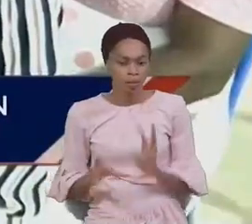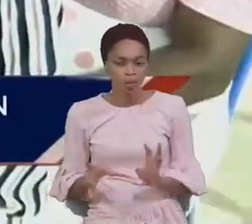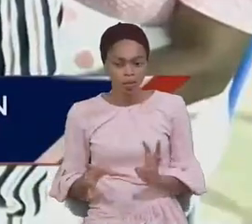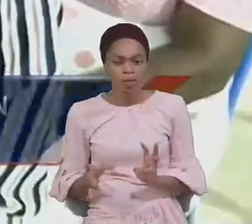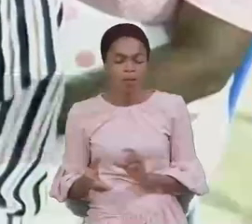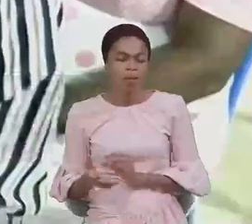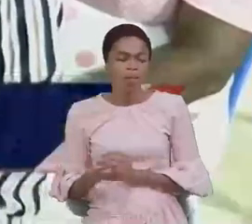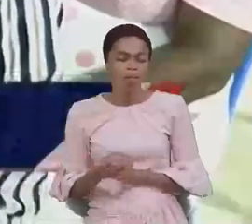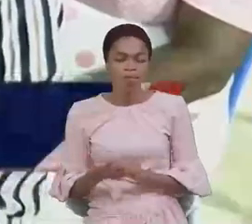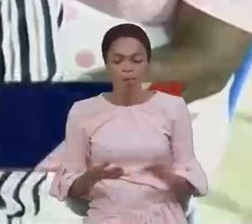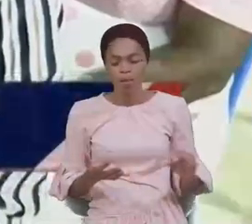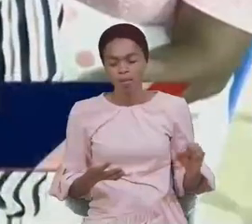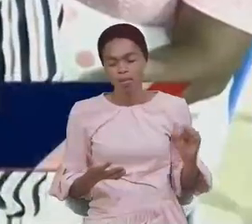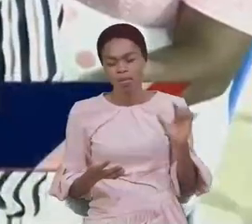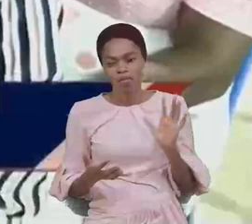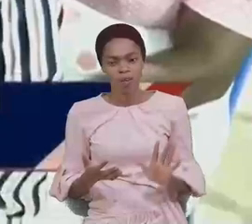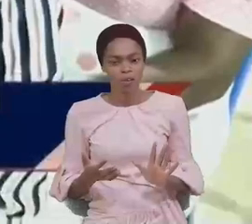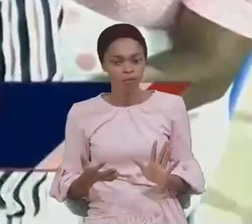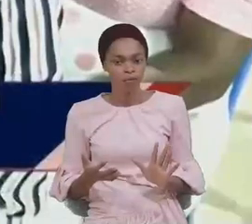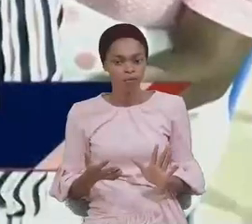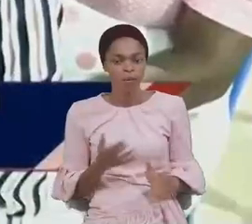Josué 6,